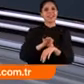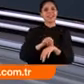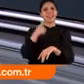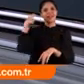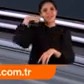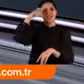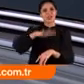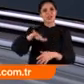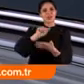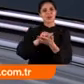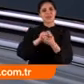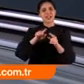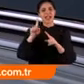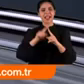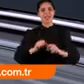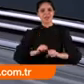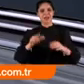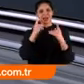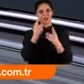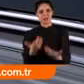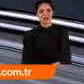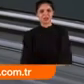görüntülerini sosyal medya hesabından paylaştı.